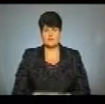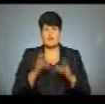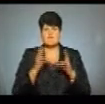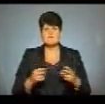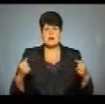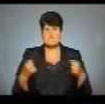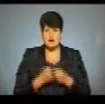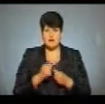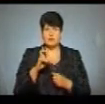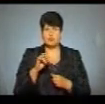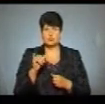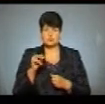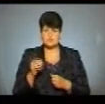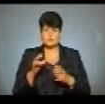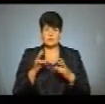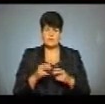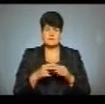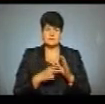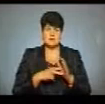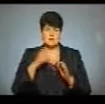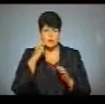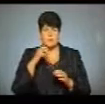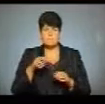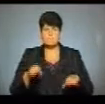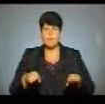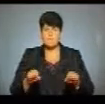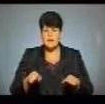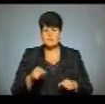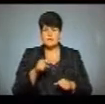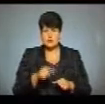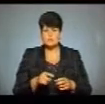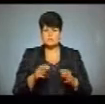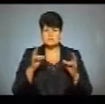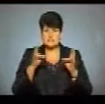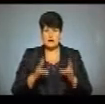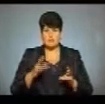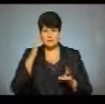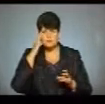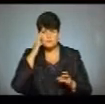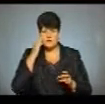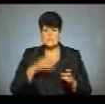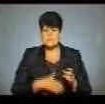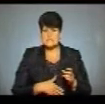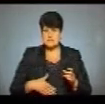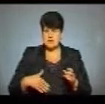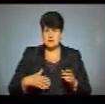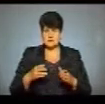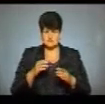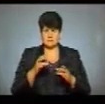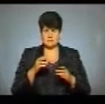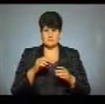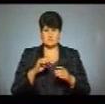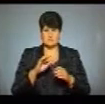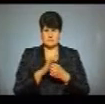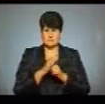Бучачі травмувався 17-річний водій мопеда. Його з черепно-мозковою травмою та забоєм кісток тазу доставили до Бучацької районної